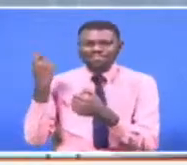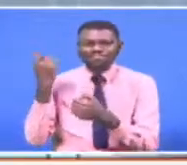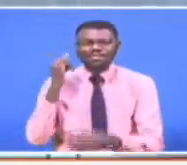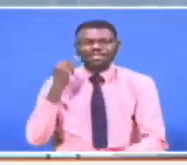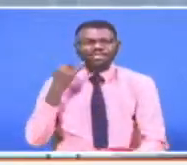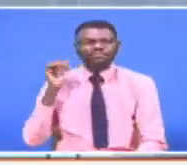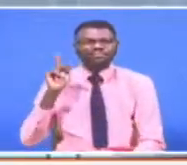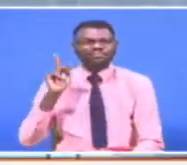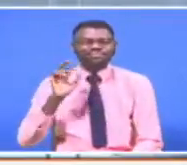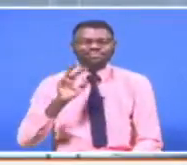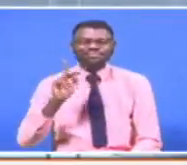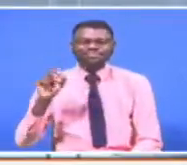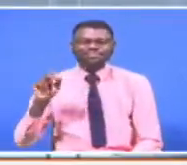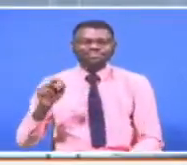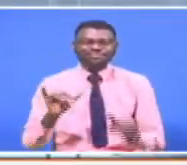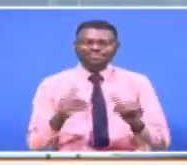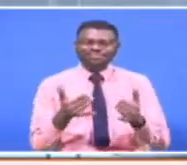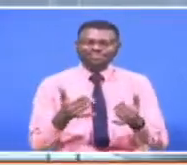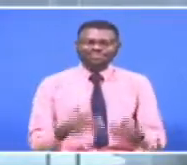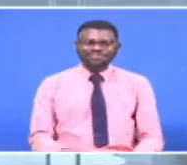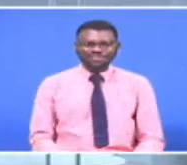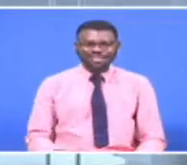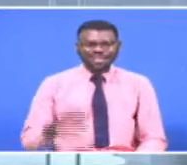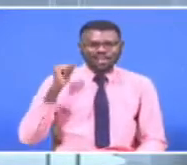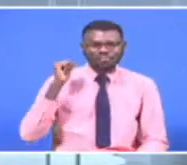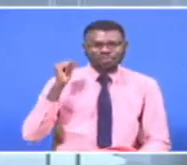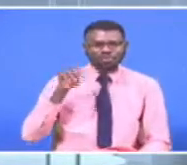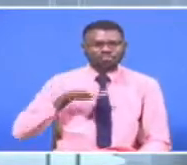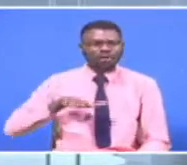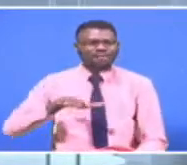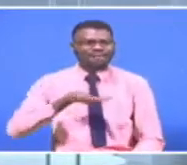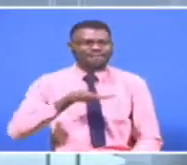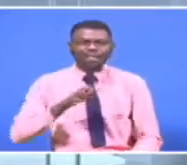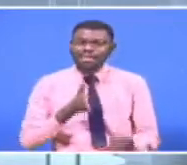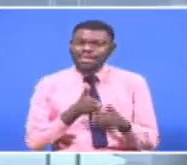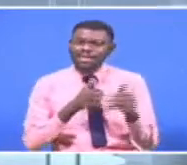Jeff. Masuala ya siasa ambapo kiongozi wa chama cha Kenya Martha